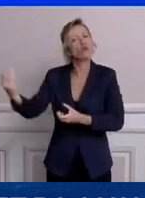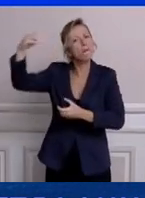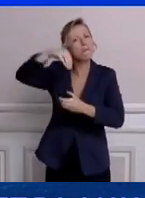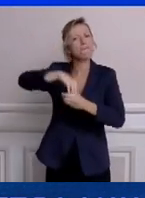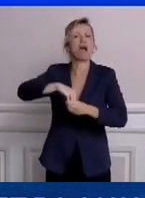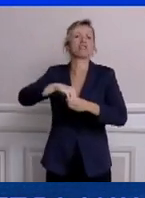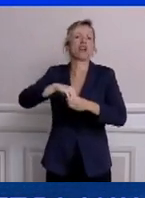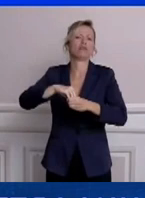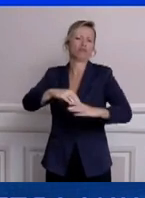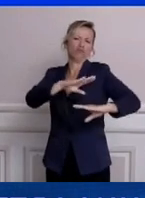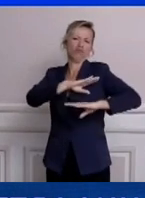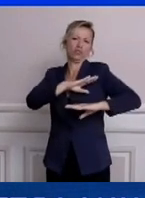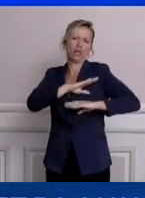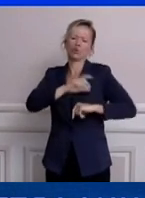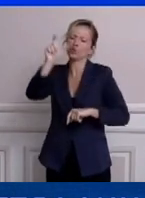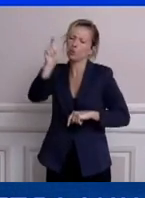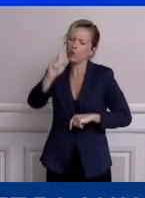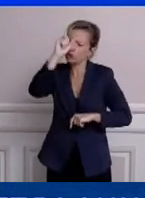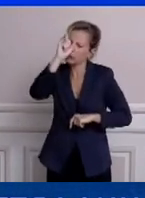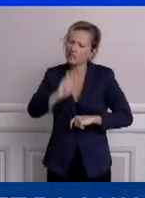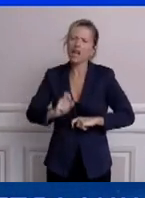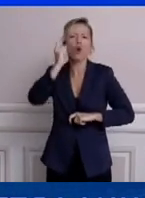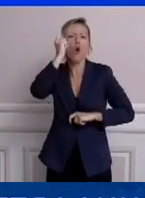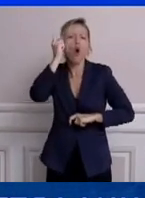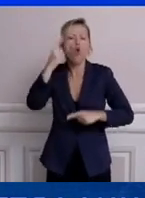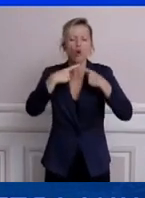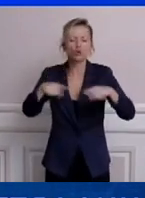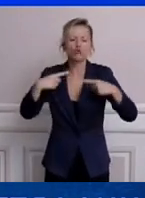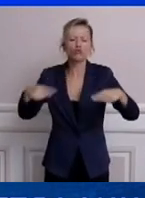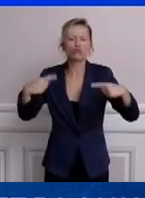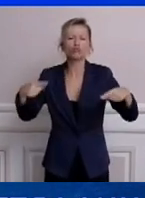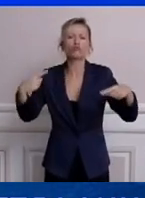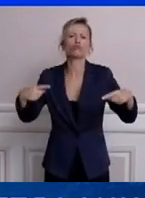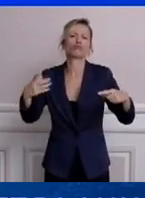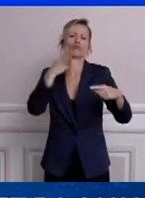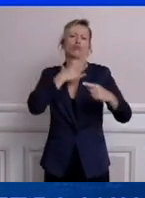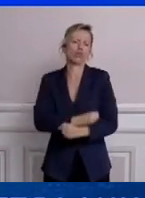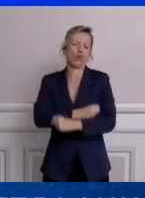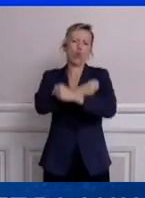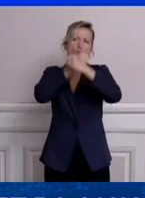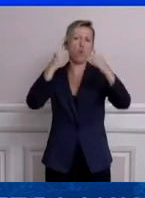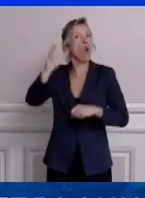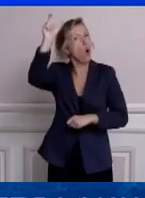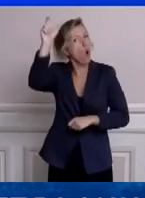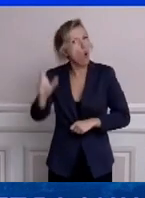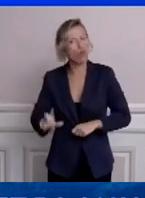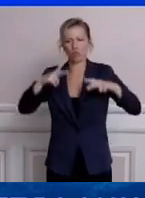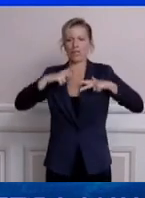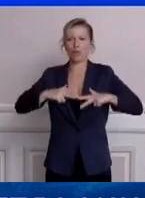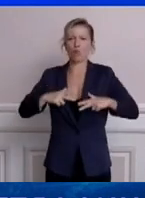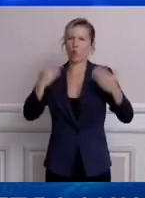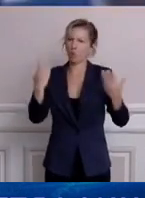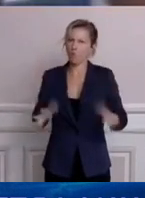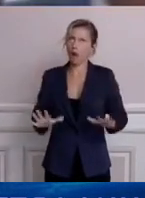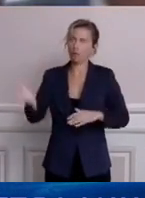την άλλη η γνώση και η διοικητική εμπειρία ενός στρατηγού αλλά και ενός υπουργού. Στην